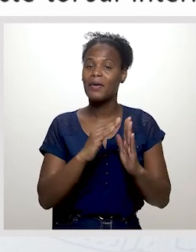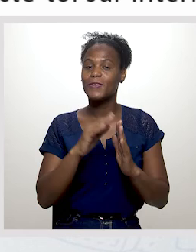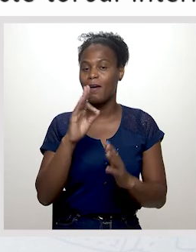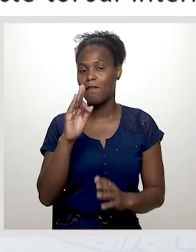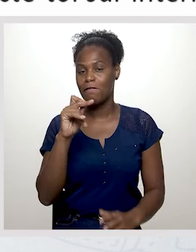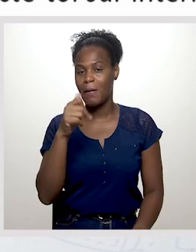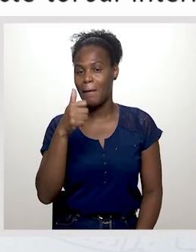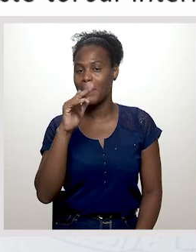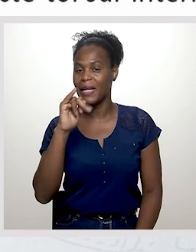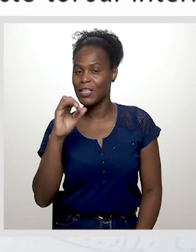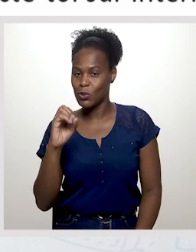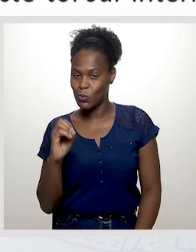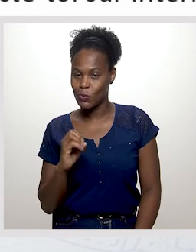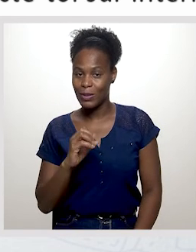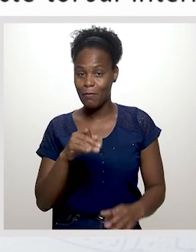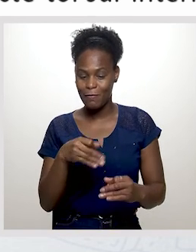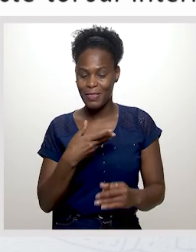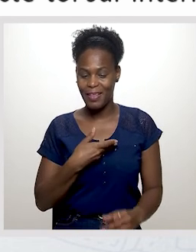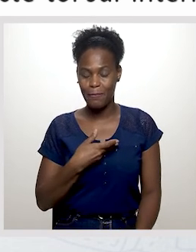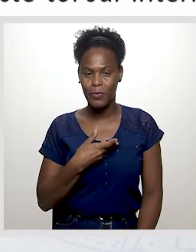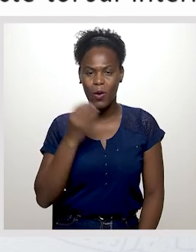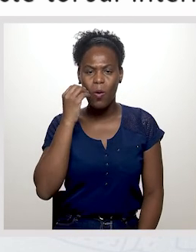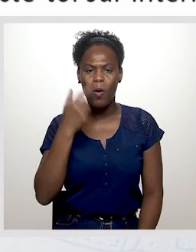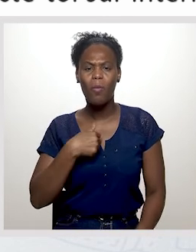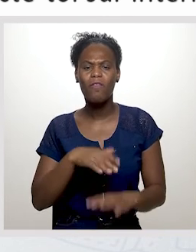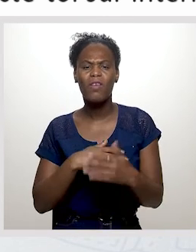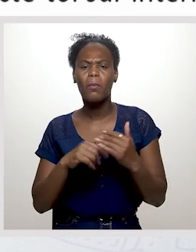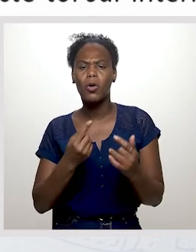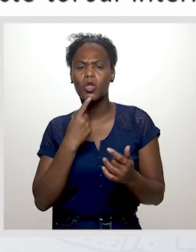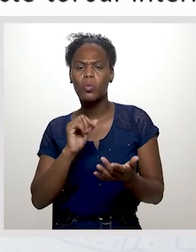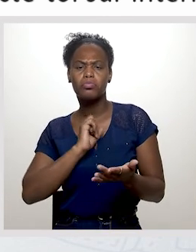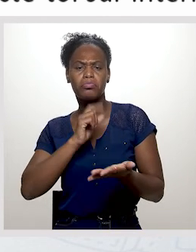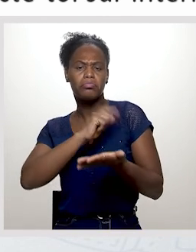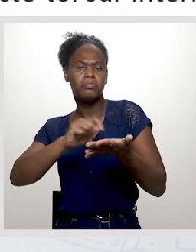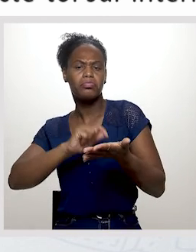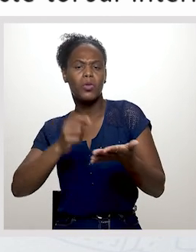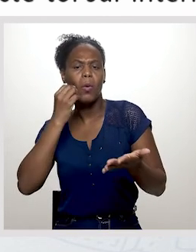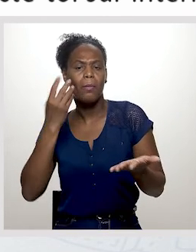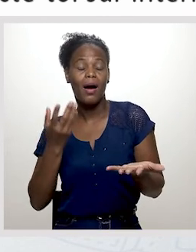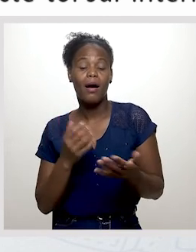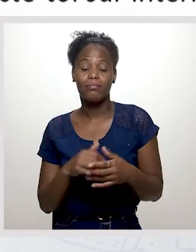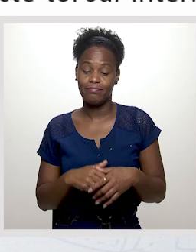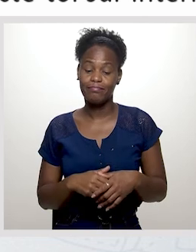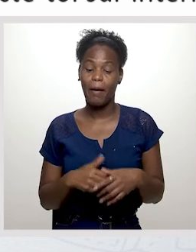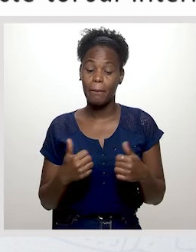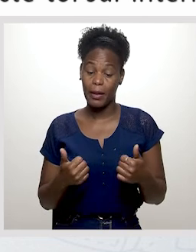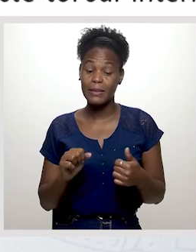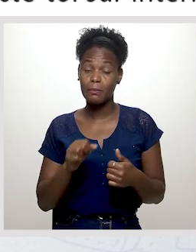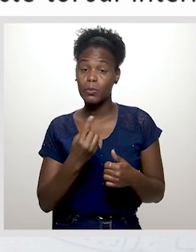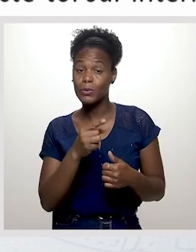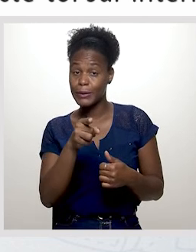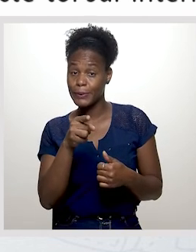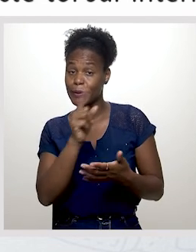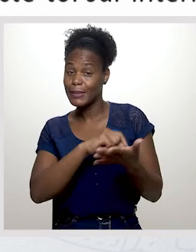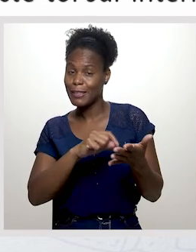chez Fabricio. Et finalement, D, comment je fais pour m'inscrire? C'est bien ça, pour